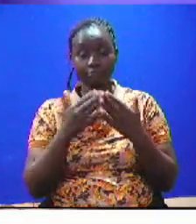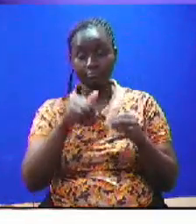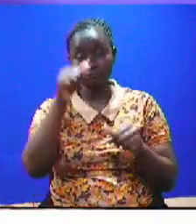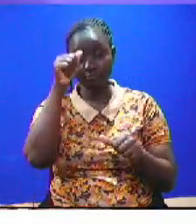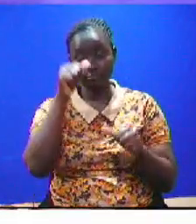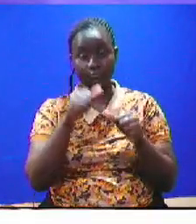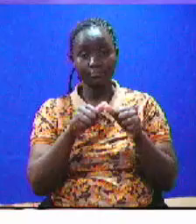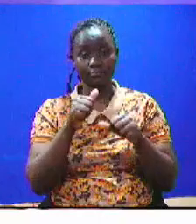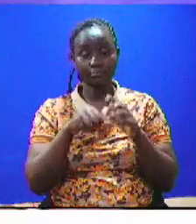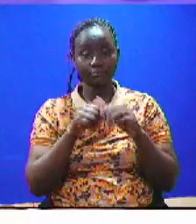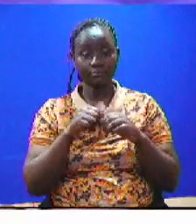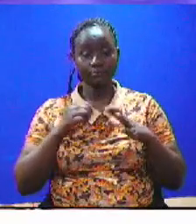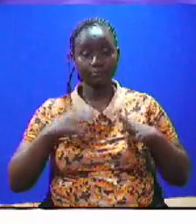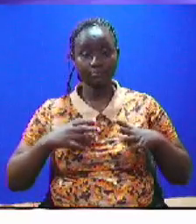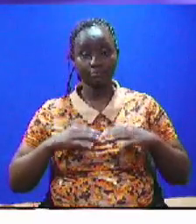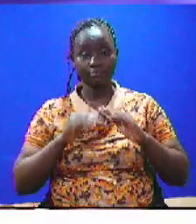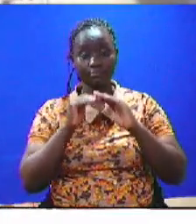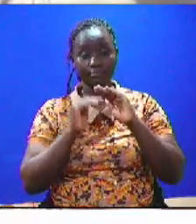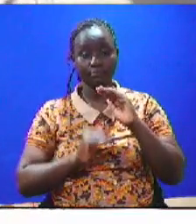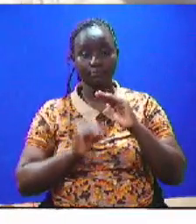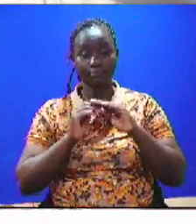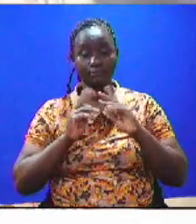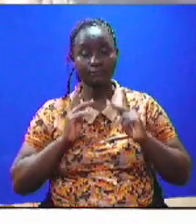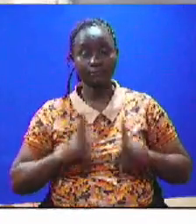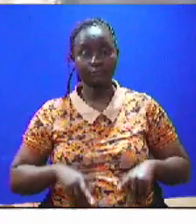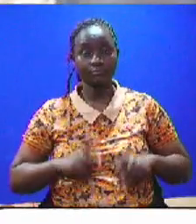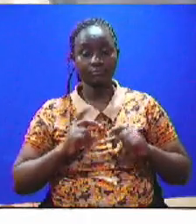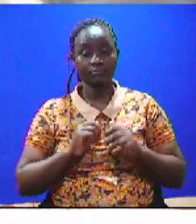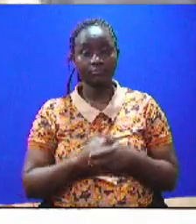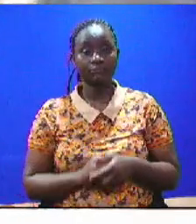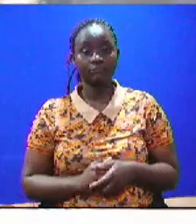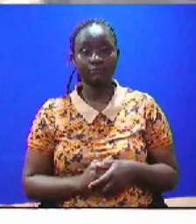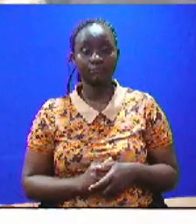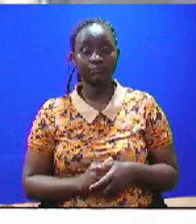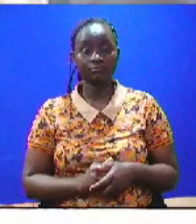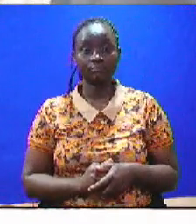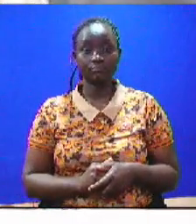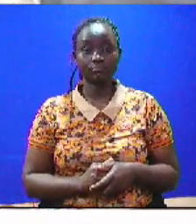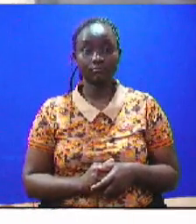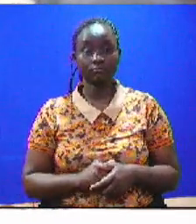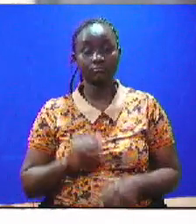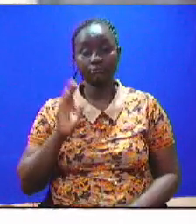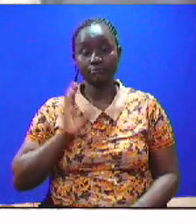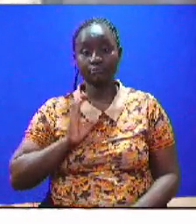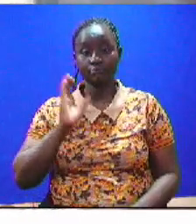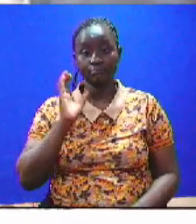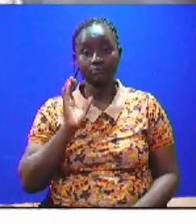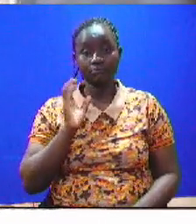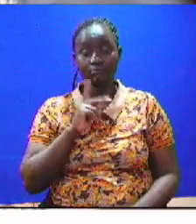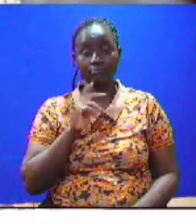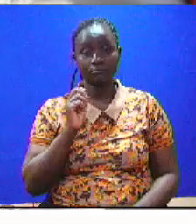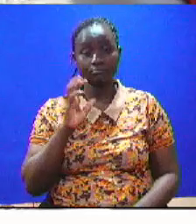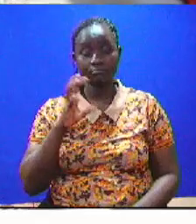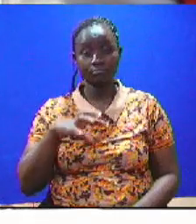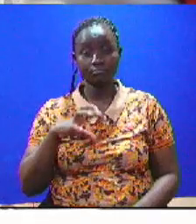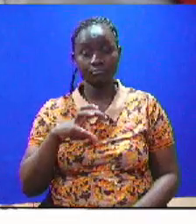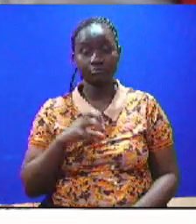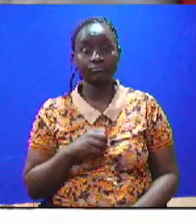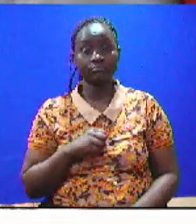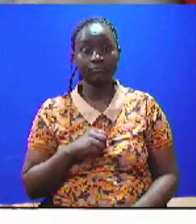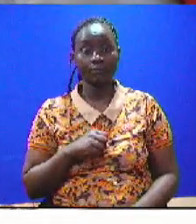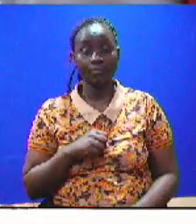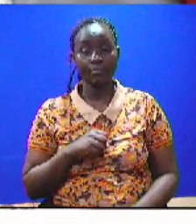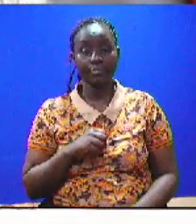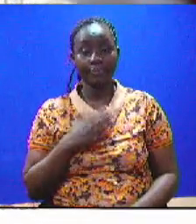una banto uboko nyorogo ke. So mwoni chuko, mchia machemba niyo, okay, oki market. Iwa nangu